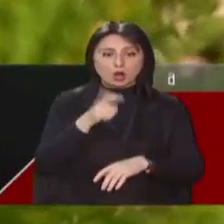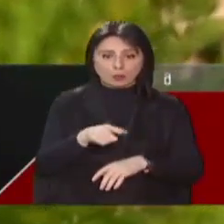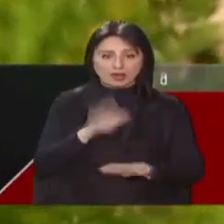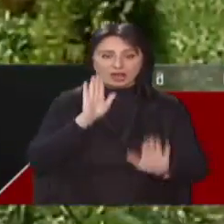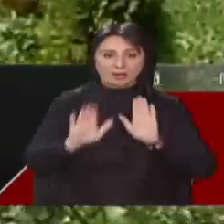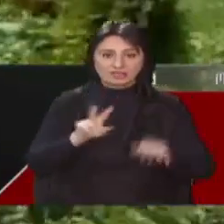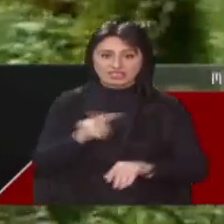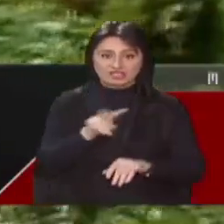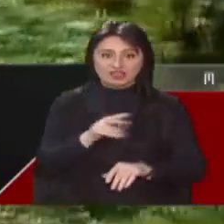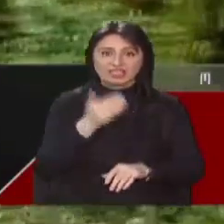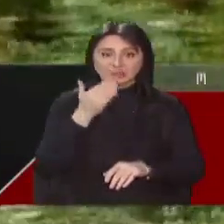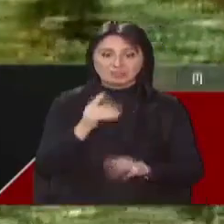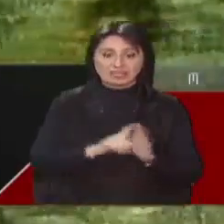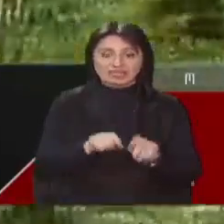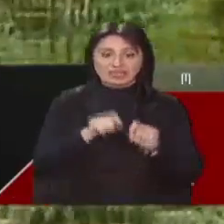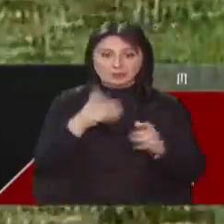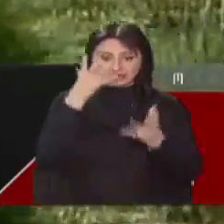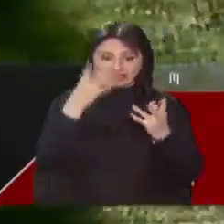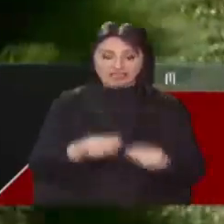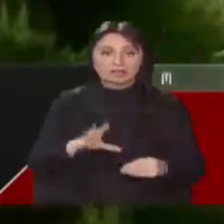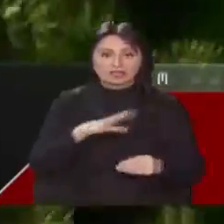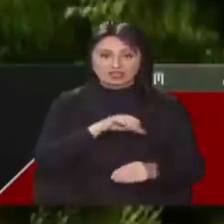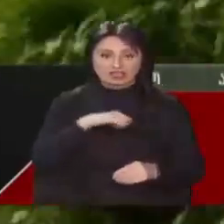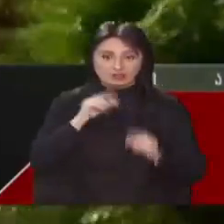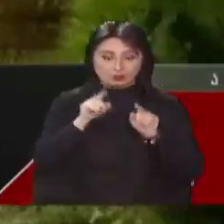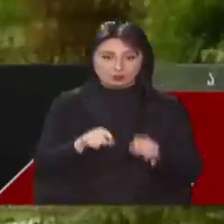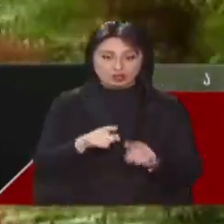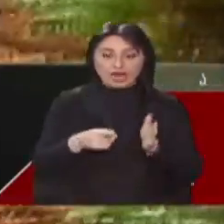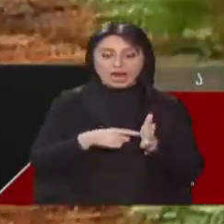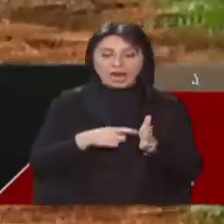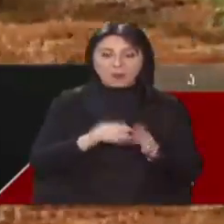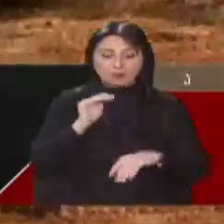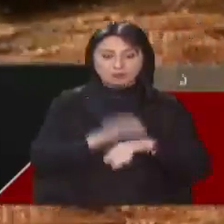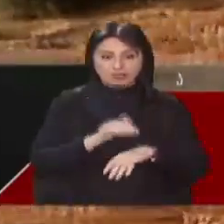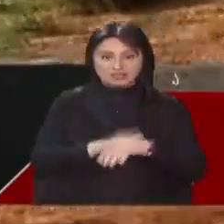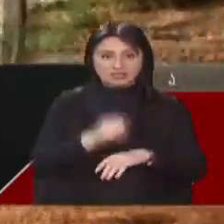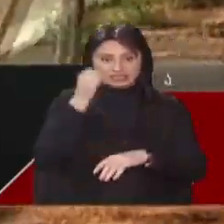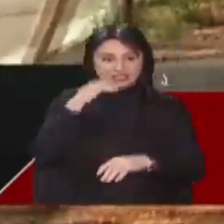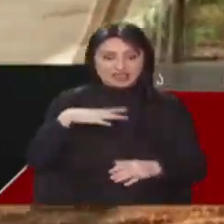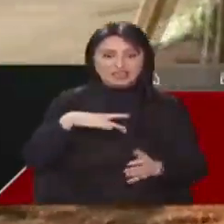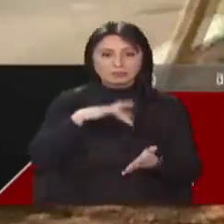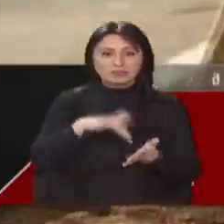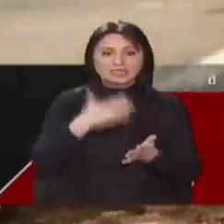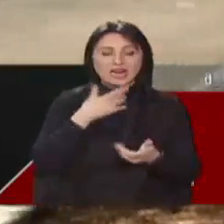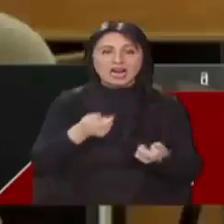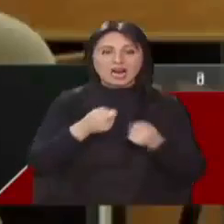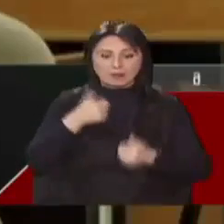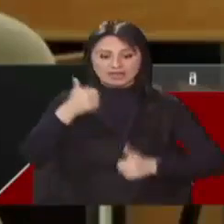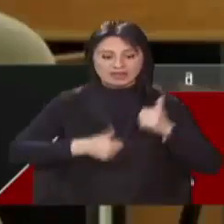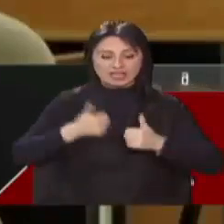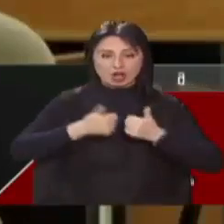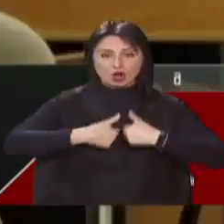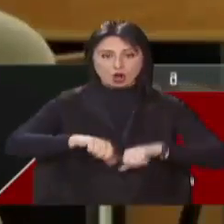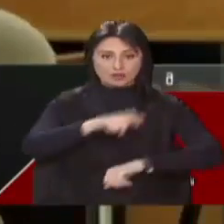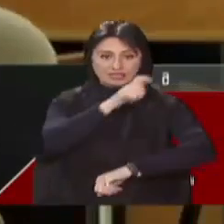და ხელმძღვანელებიც მისი დაფუძნების დღიდან იყვნენ თვითონ. გამოძიებისვე მტკიცებით ძველი თბილისის გამგეობის სატენდერო